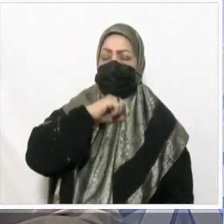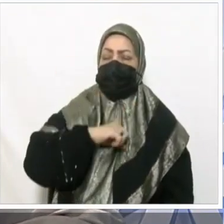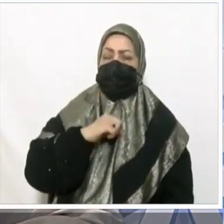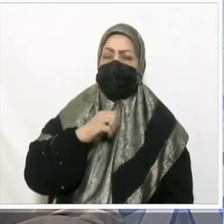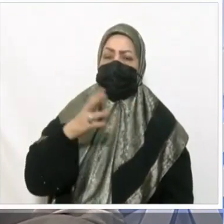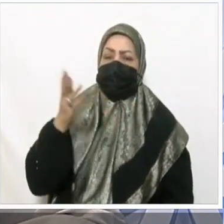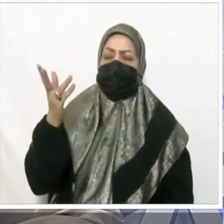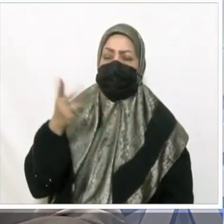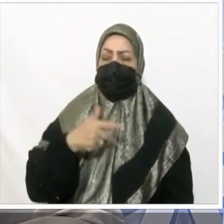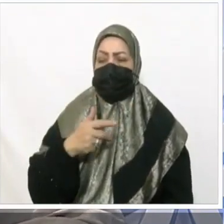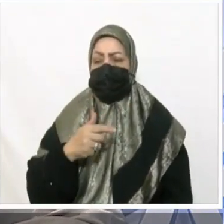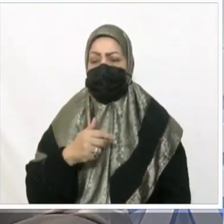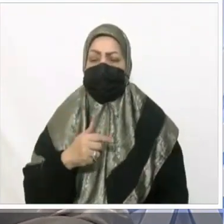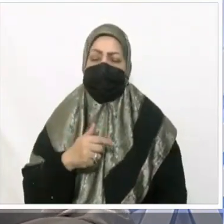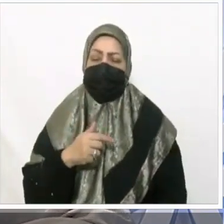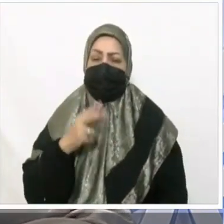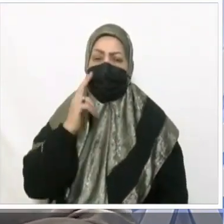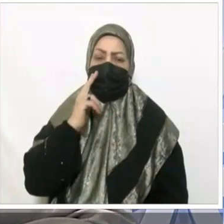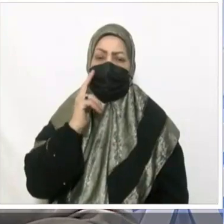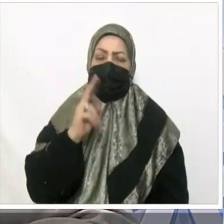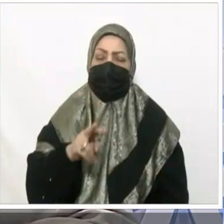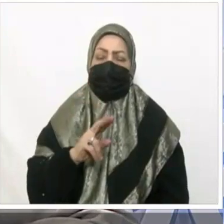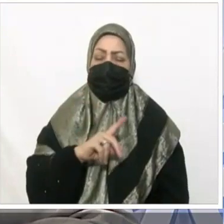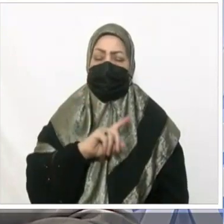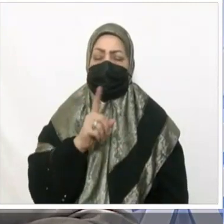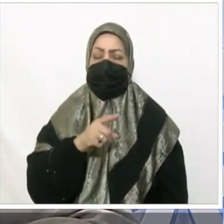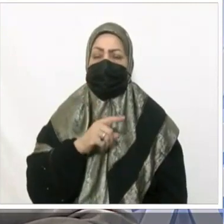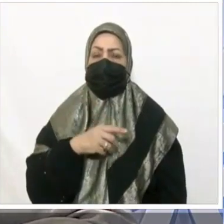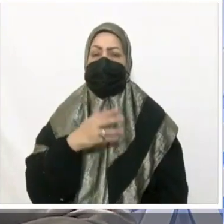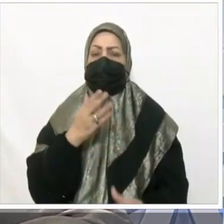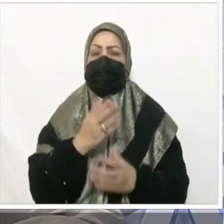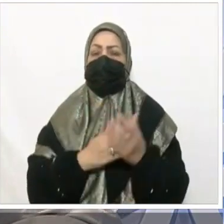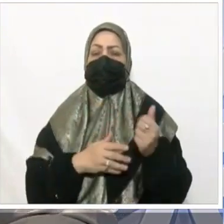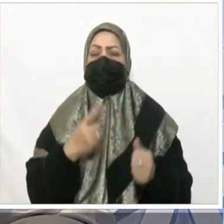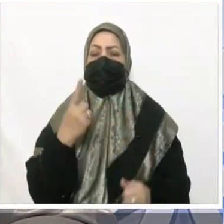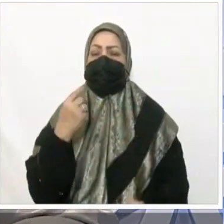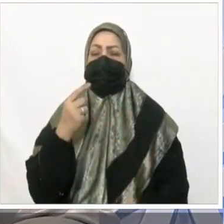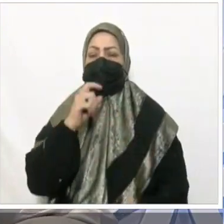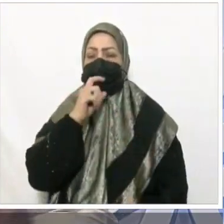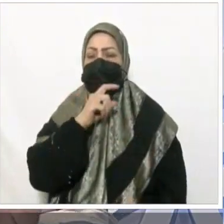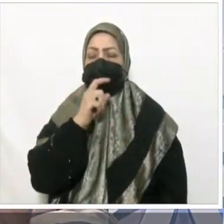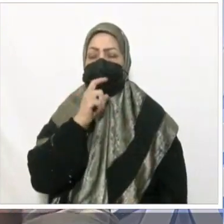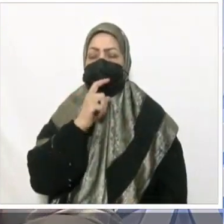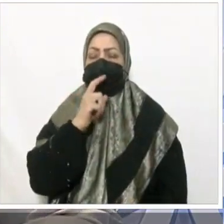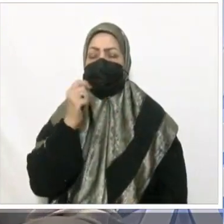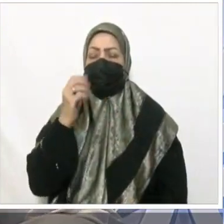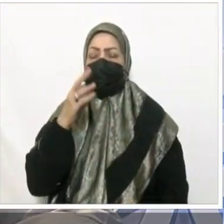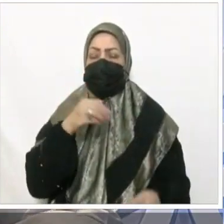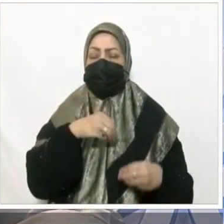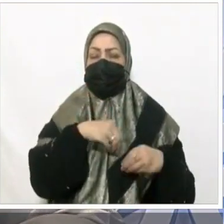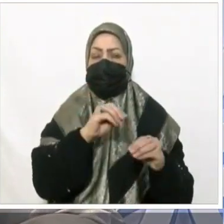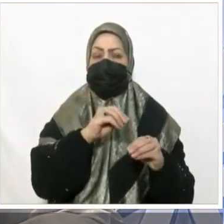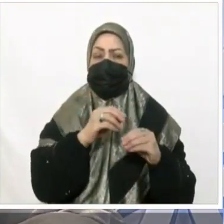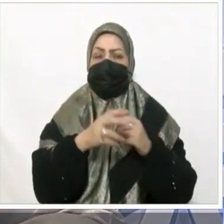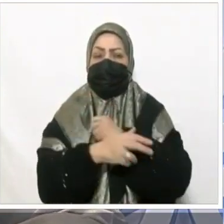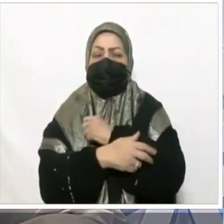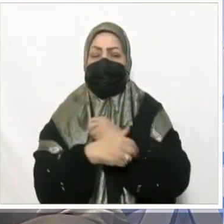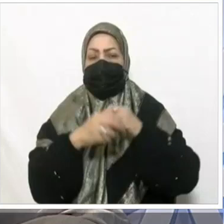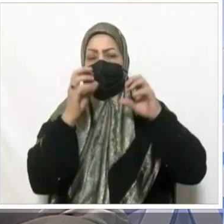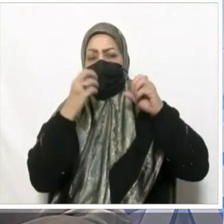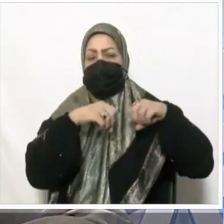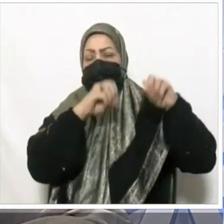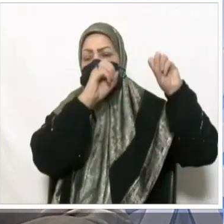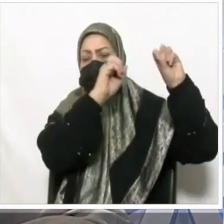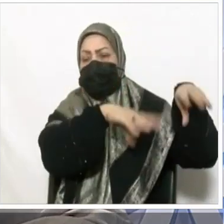ابنه، أفأتصدق بمالي كله؟ كله يبي يتصدق به، قال لا. أو عفوا، أفأوصي بمالي